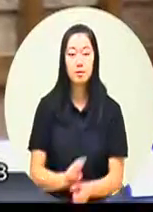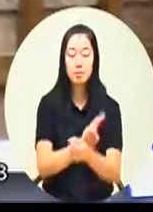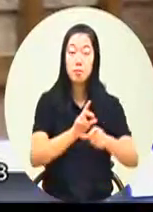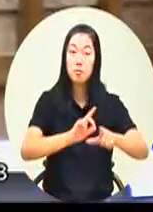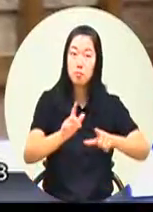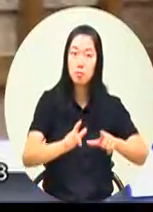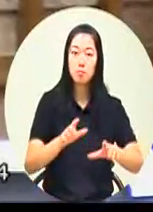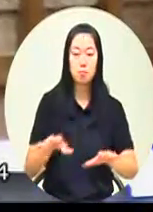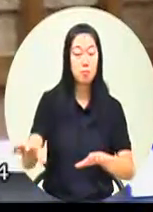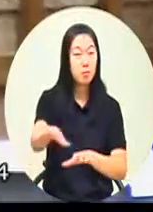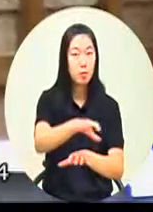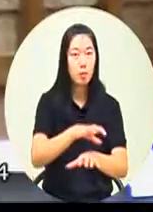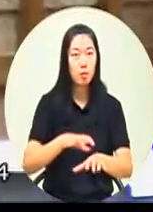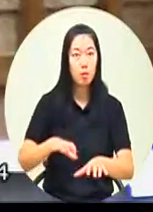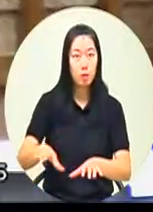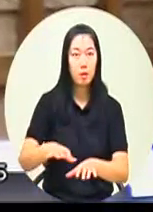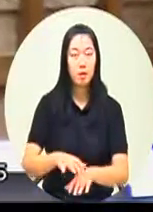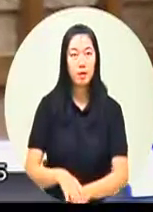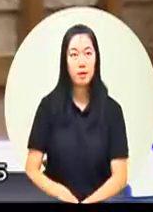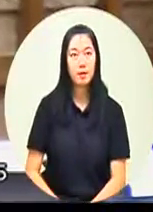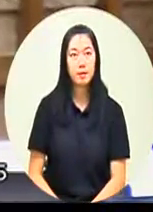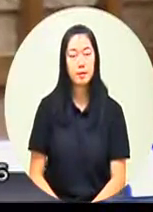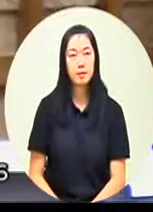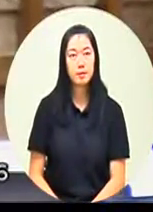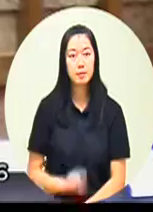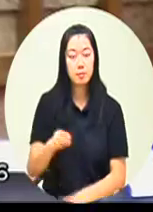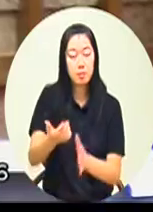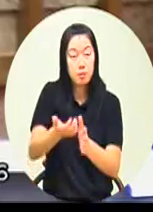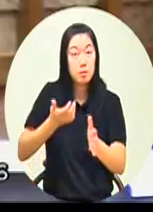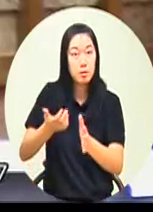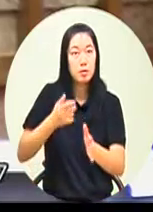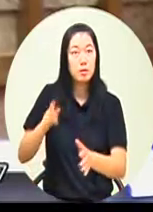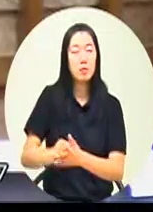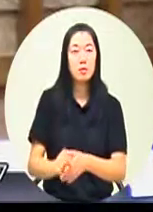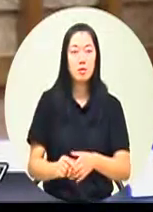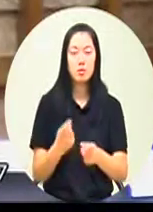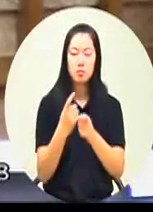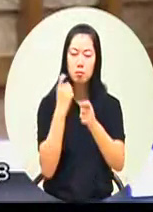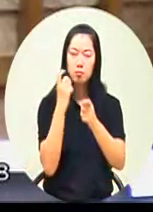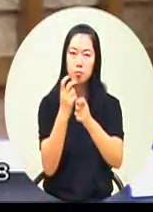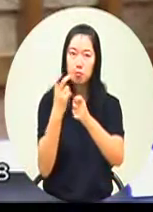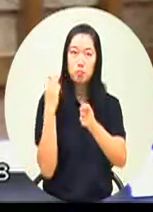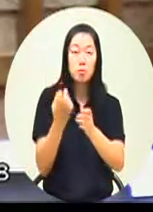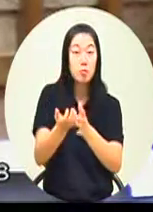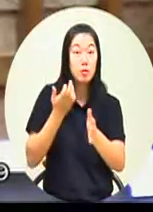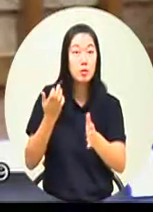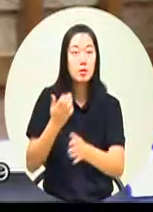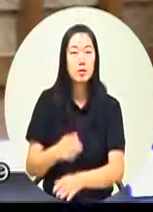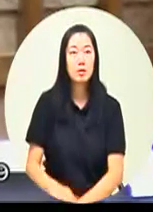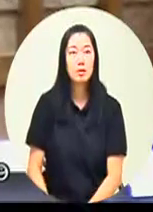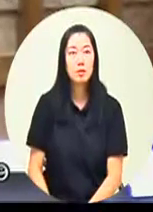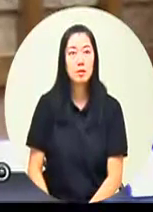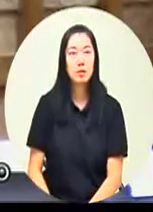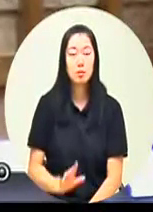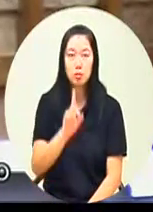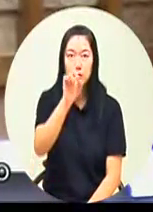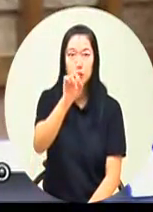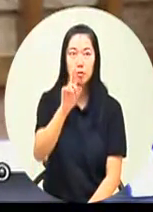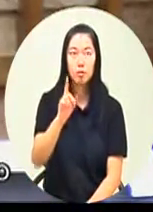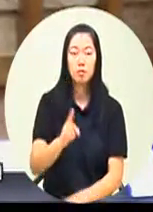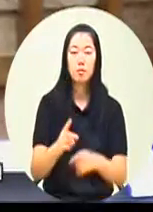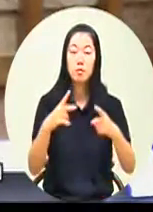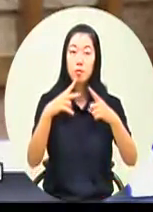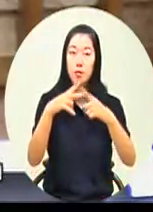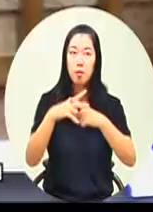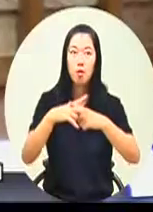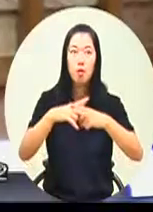呢，这个林园之前在一二十年前呢，有这个来往小琉球